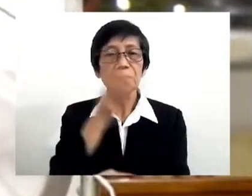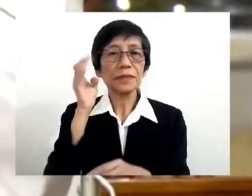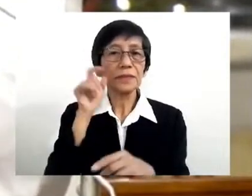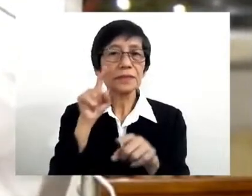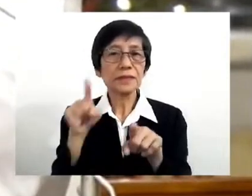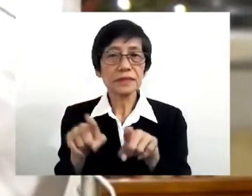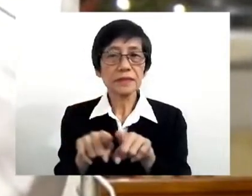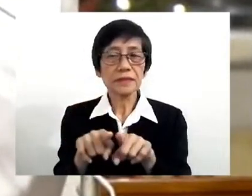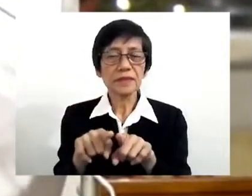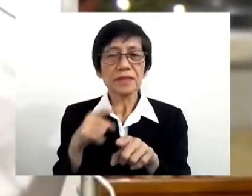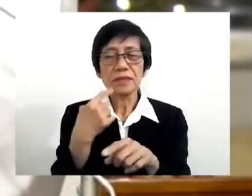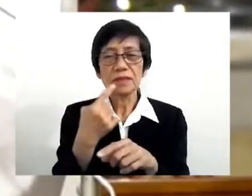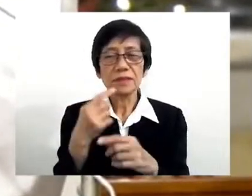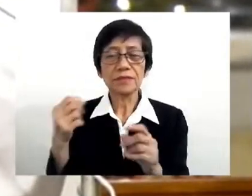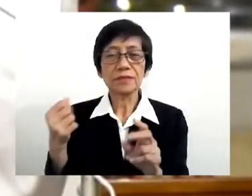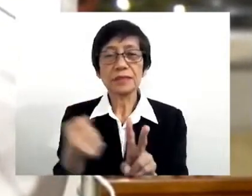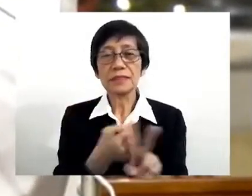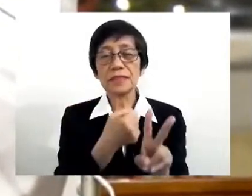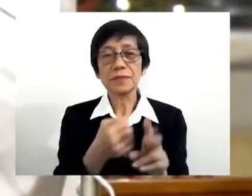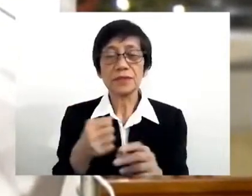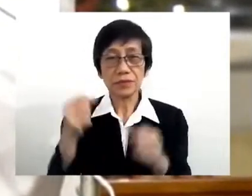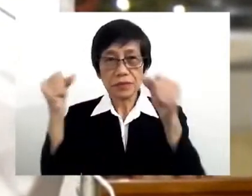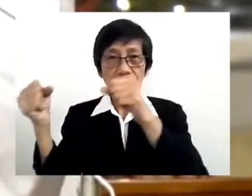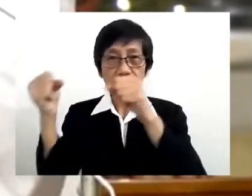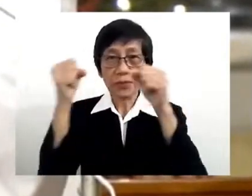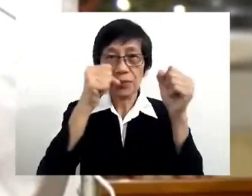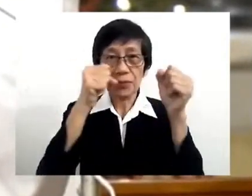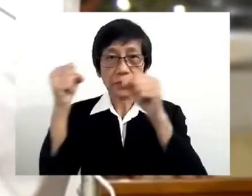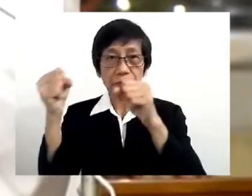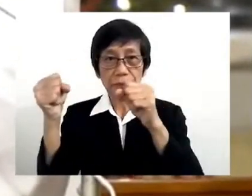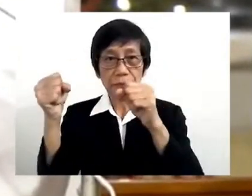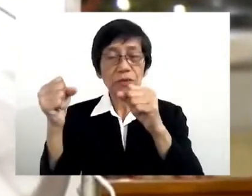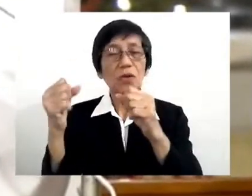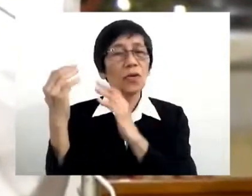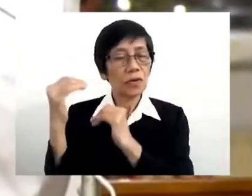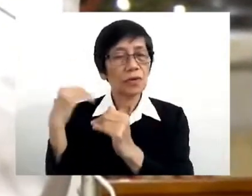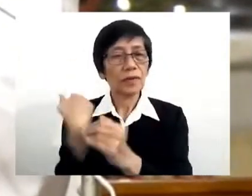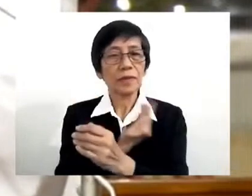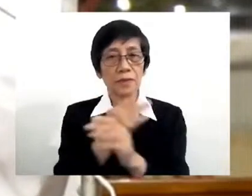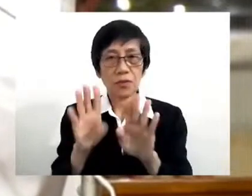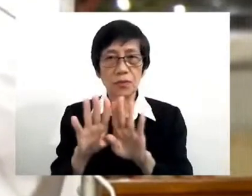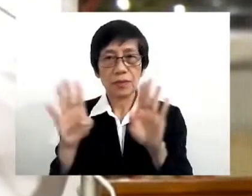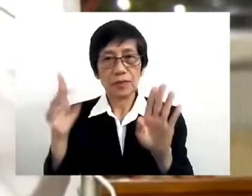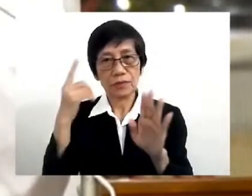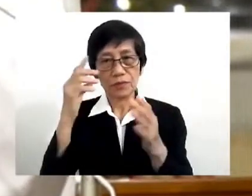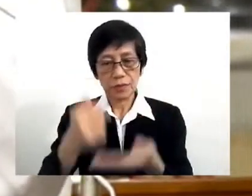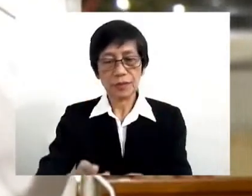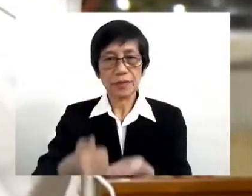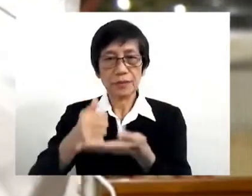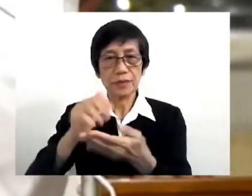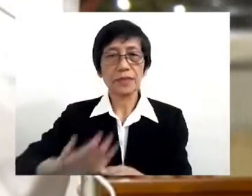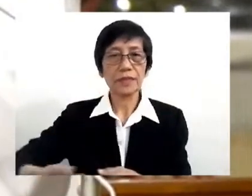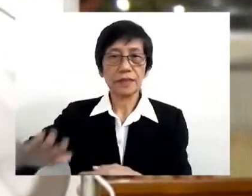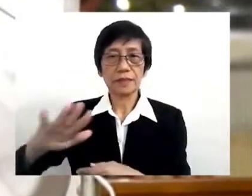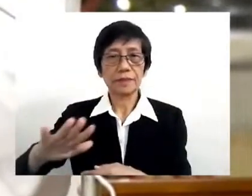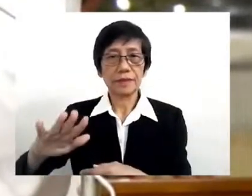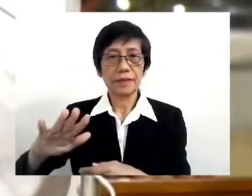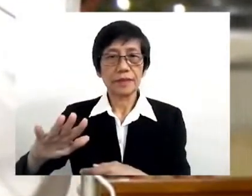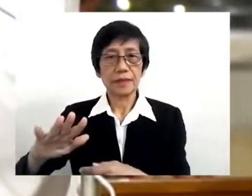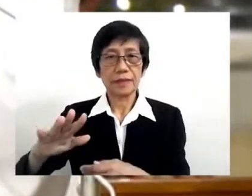ng bagyo. At sana po ay maging bukas din tayo sa pagtulong sa kanila at pagpapaabot